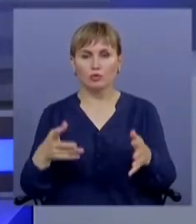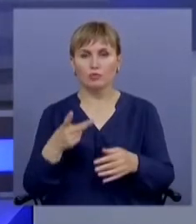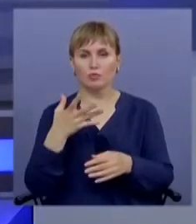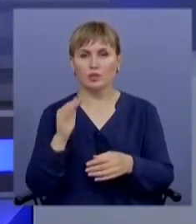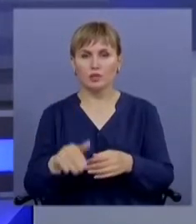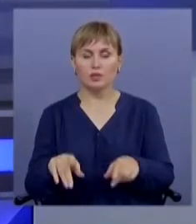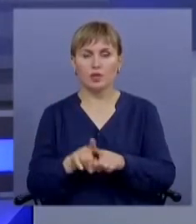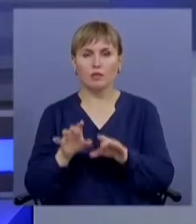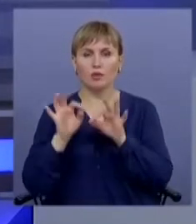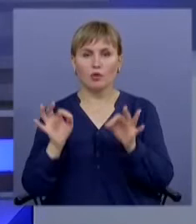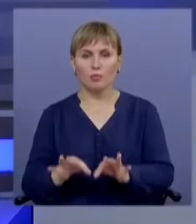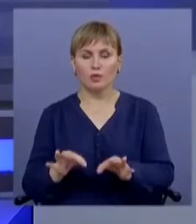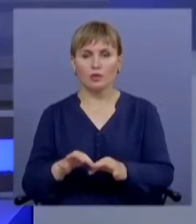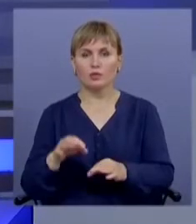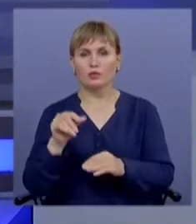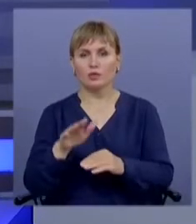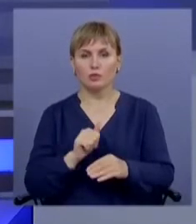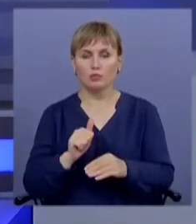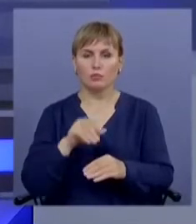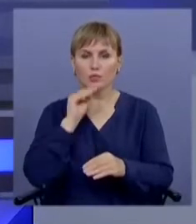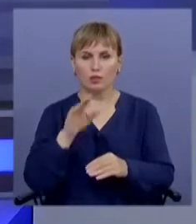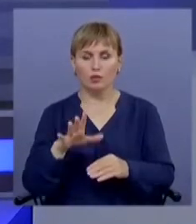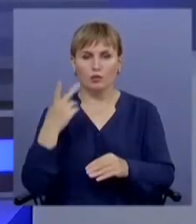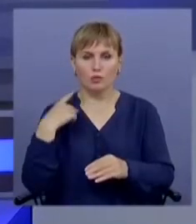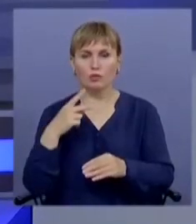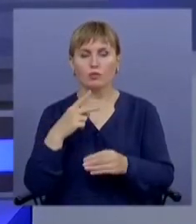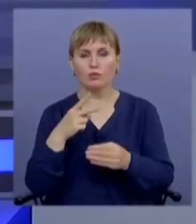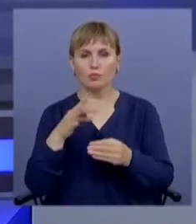тысяч. Таким образом, заемщикам простили задолженность